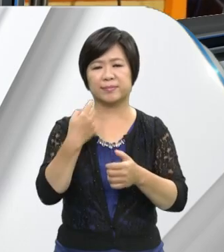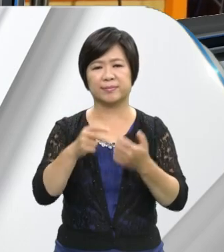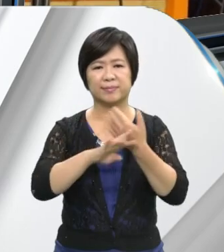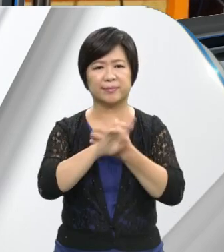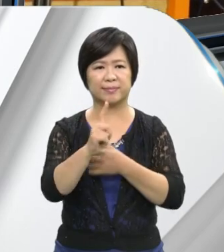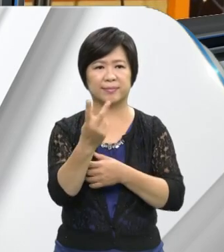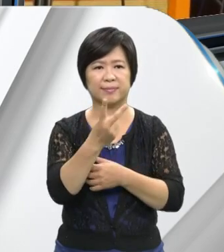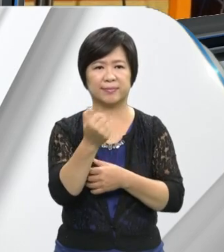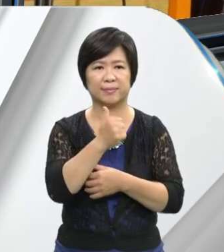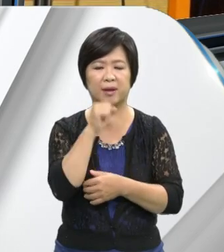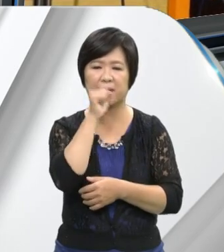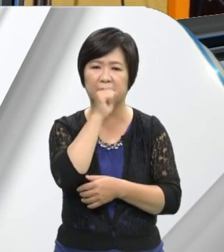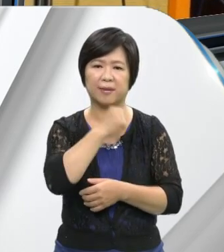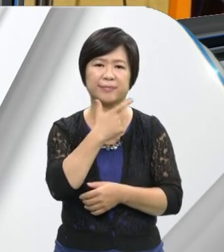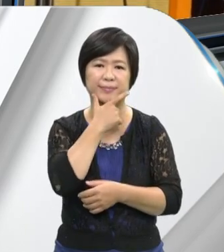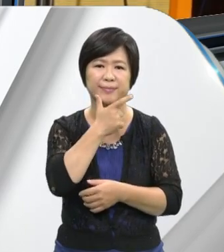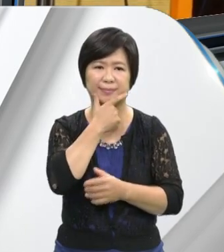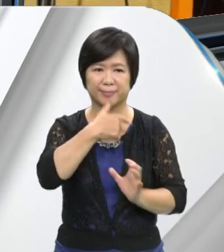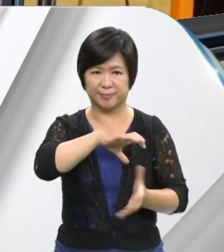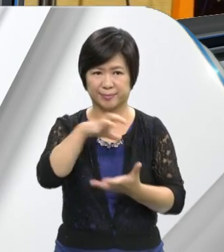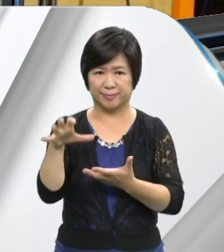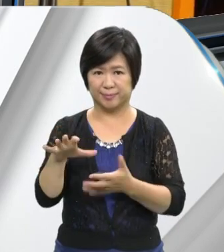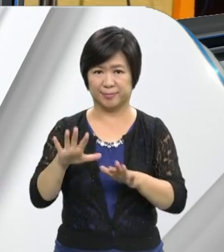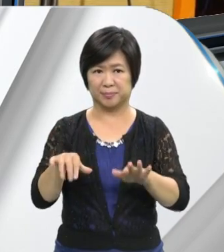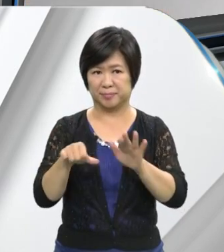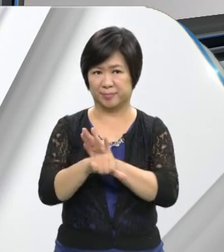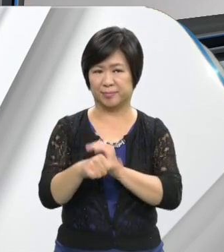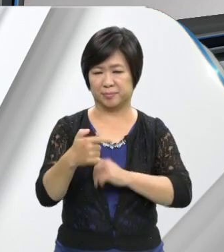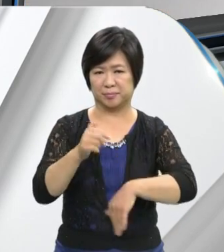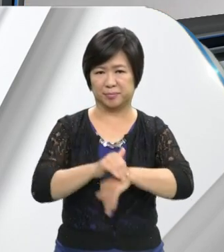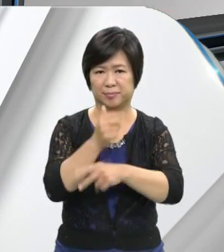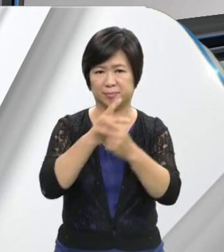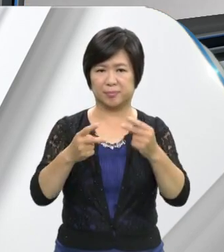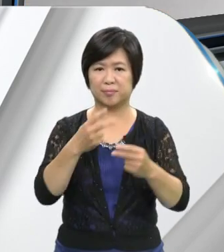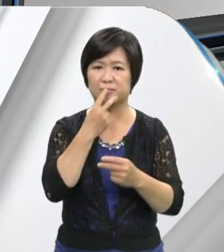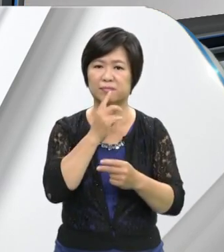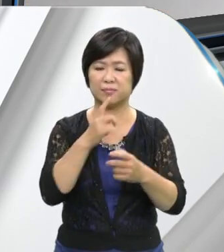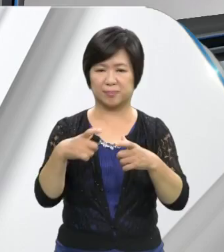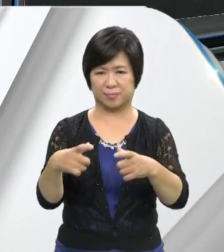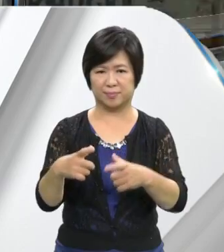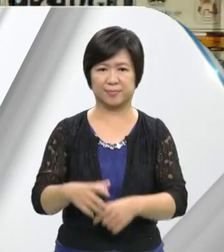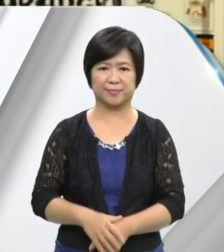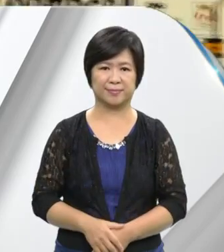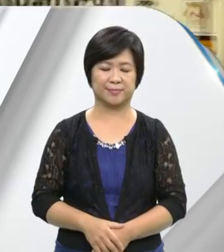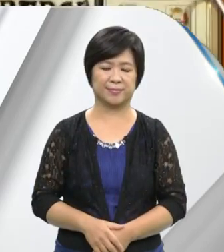出来，小小的世界，也都今年因为最佳行业转型奖。